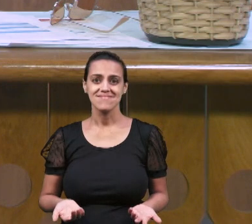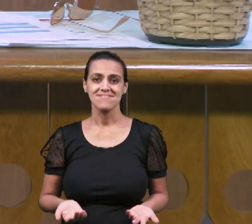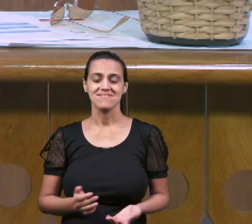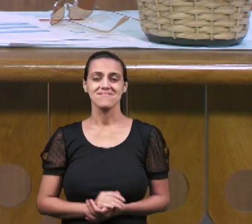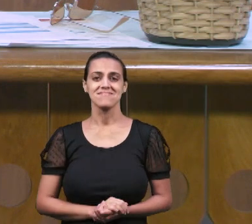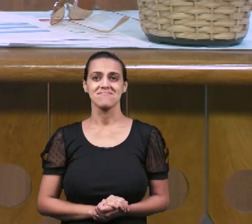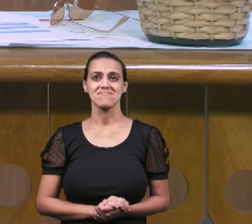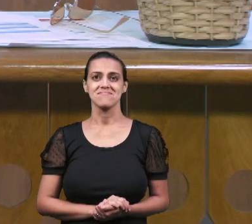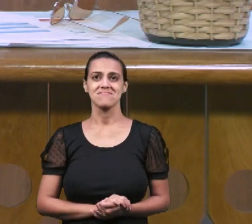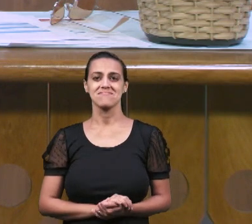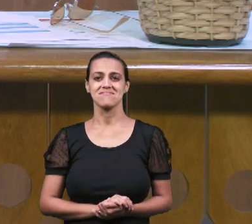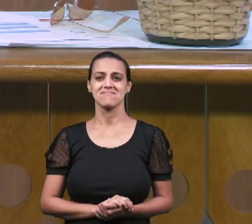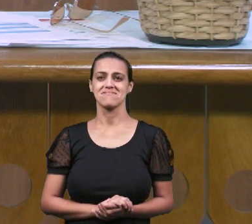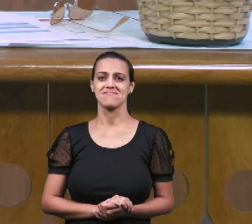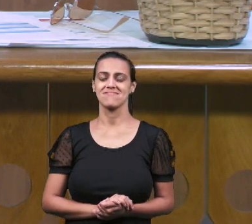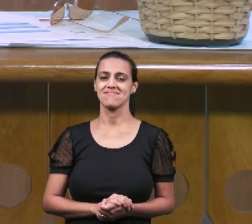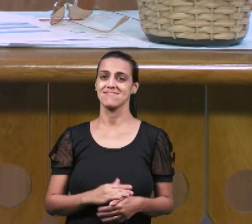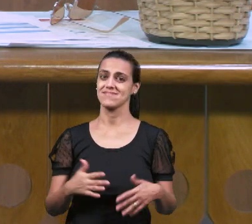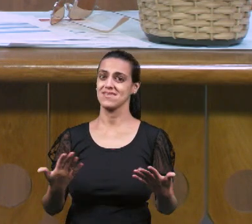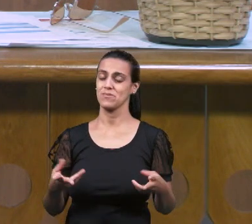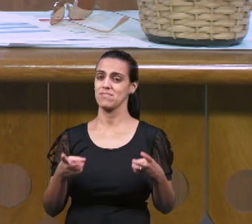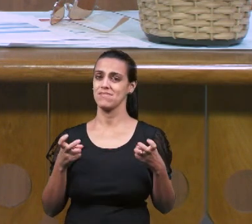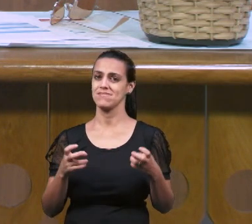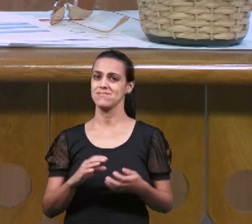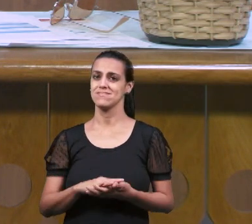Donc, vous voyez bien, notre ici dit,